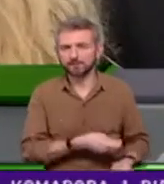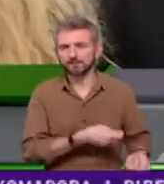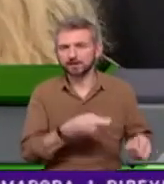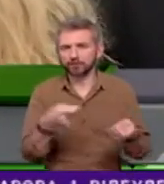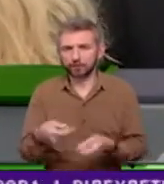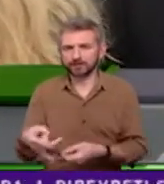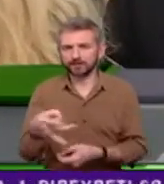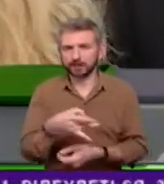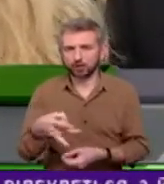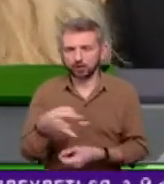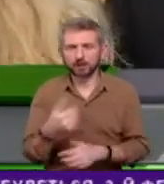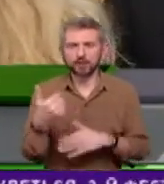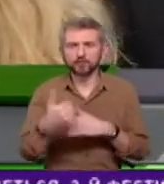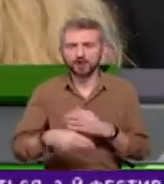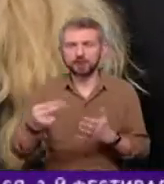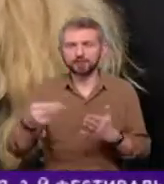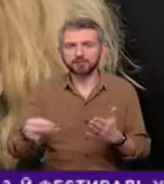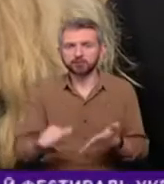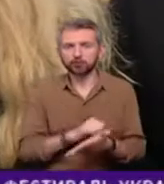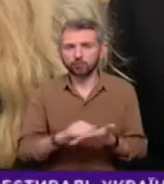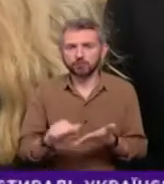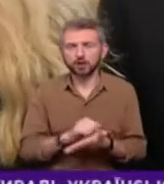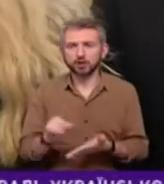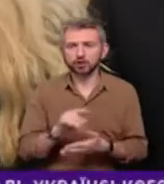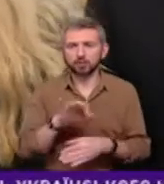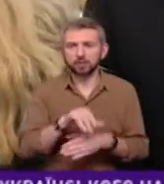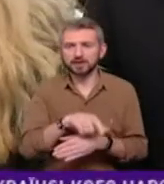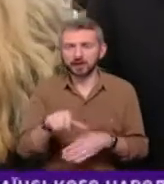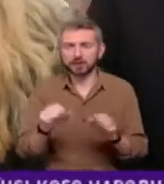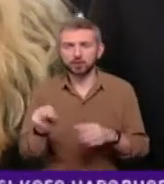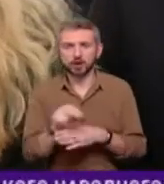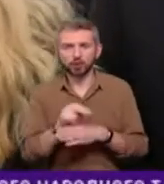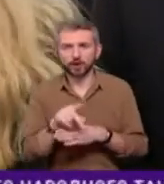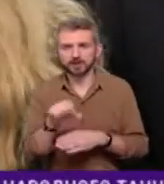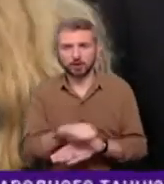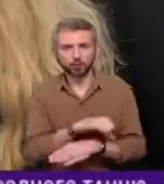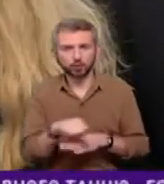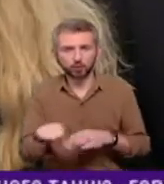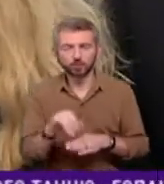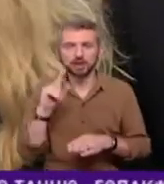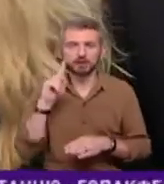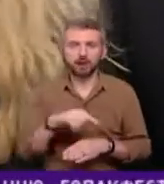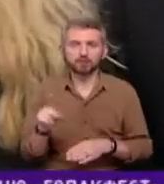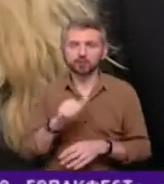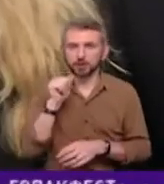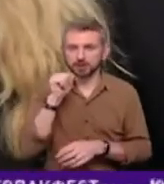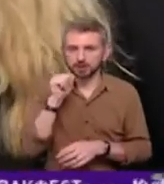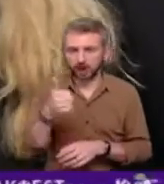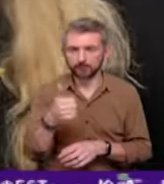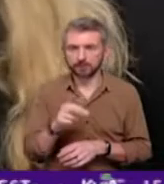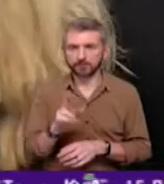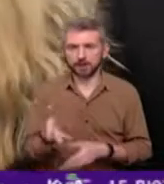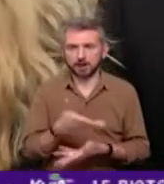відвозять у регіони, вже підписують документи, щоб пацієнти могли лікуватися за кордоном. І знаємо, що завтра, як